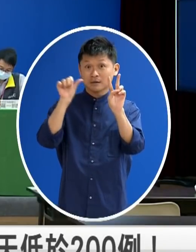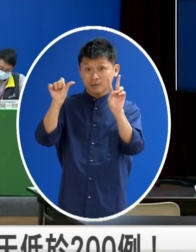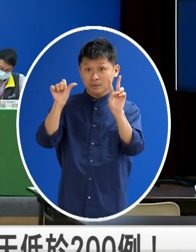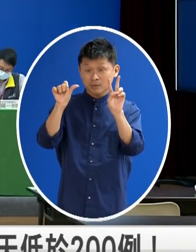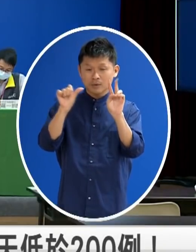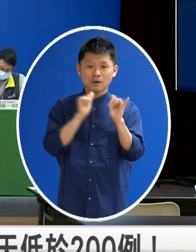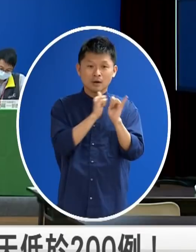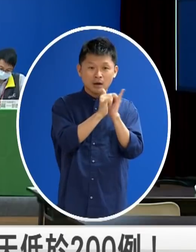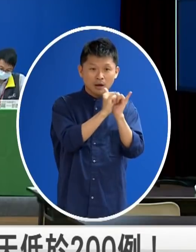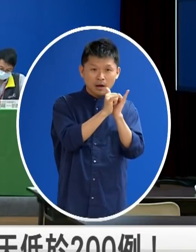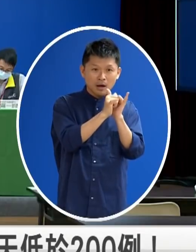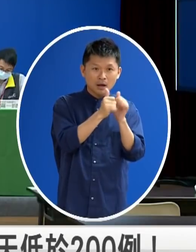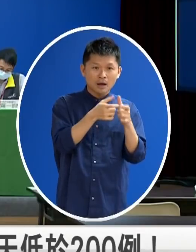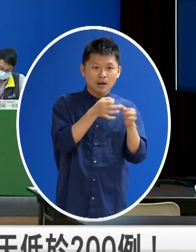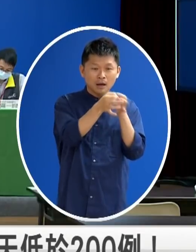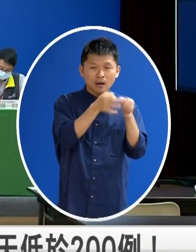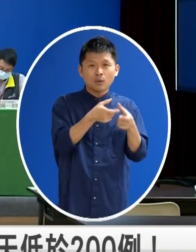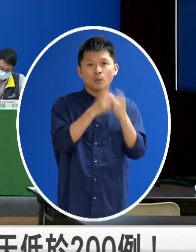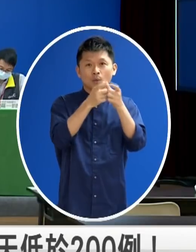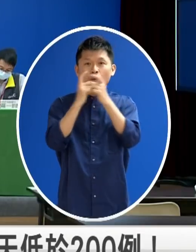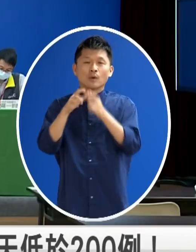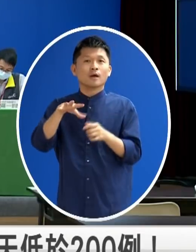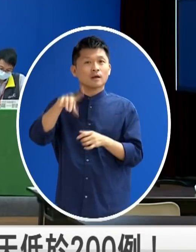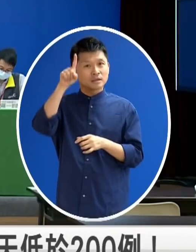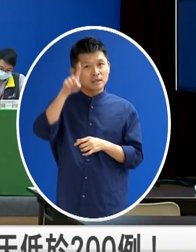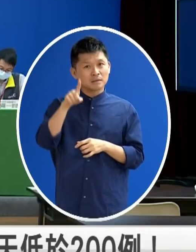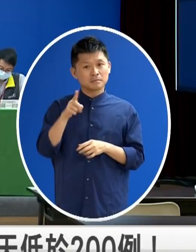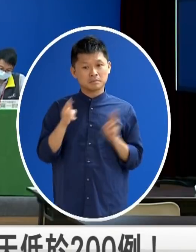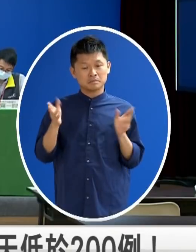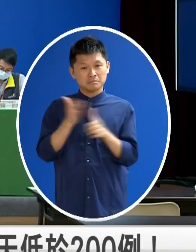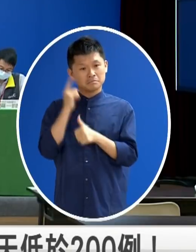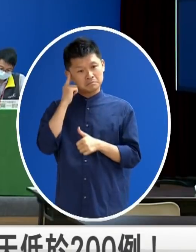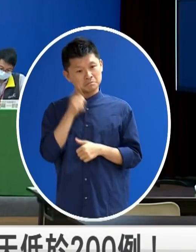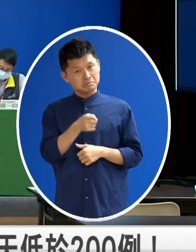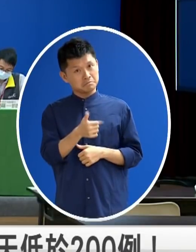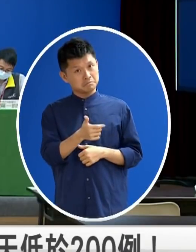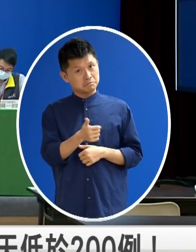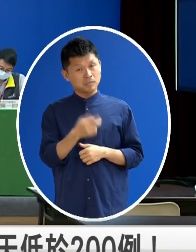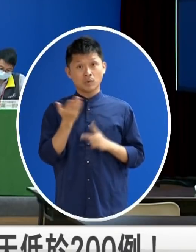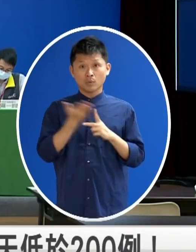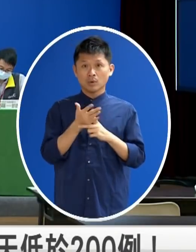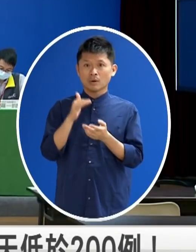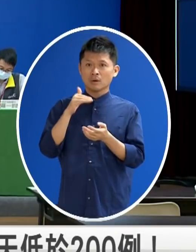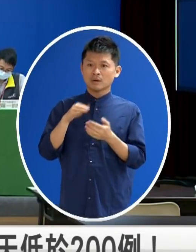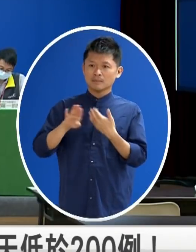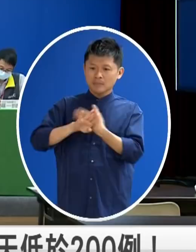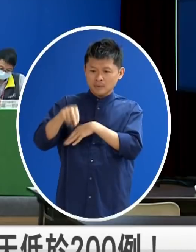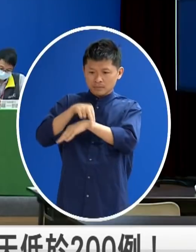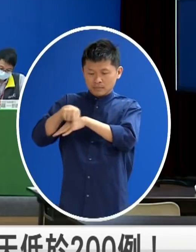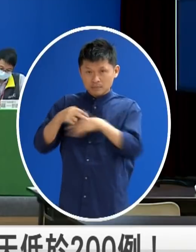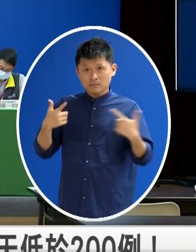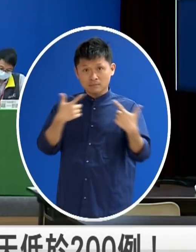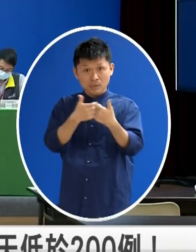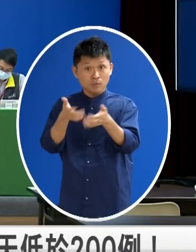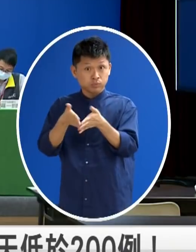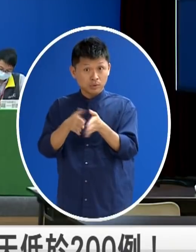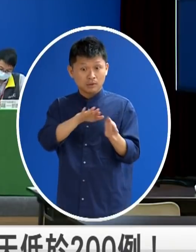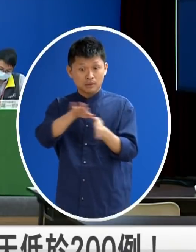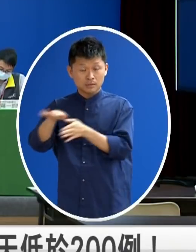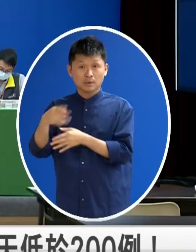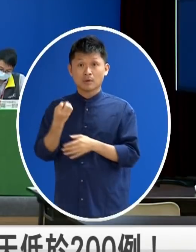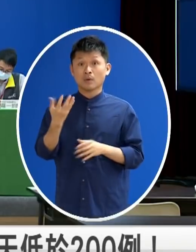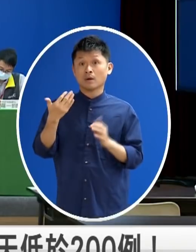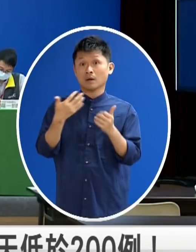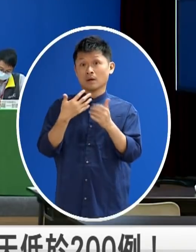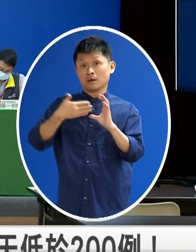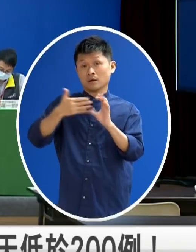的庶民经济先复苏。那指挥中心觉得这样是可行的吗？还是会需要一些相关的配套措施？另外，在华视新闻